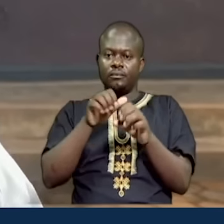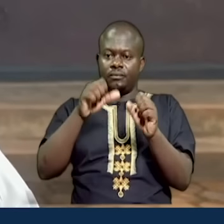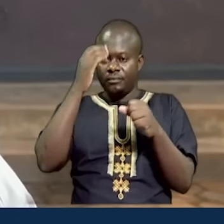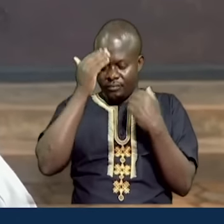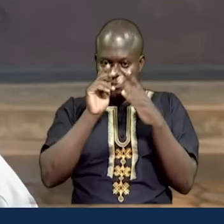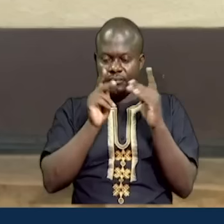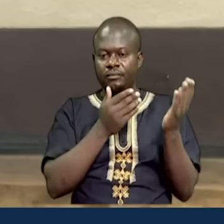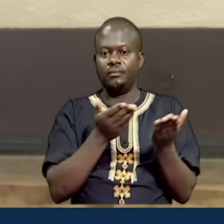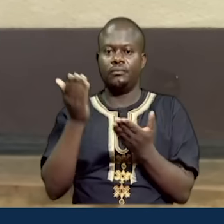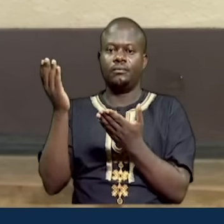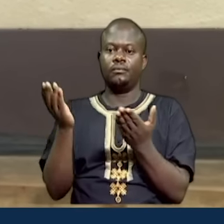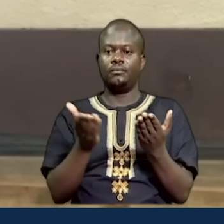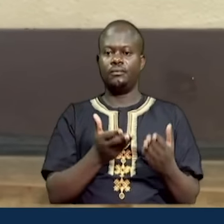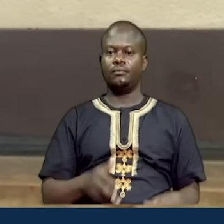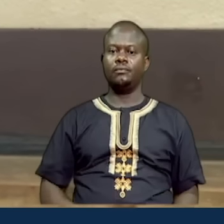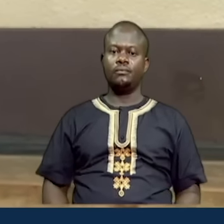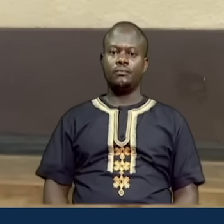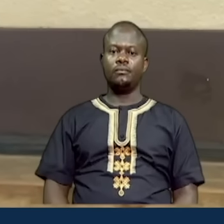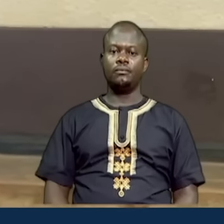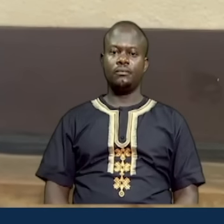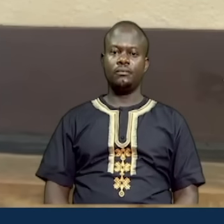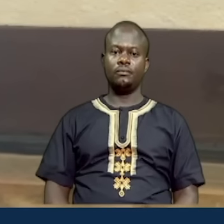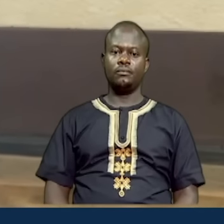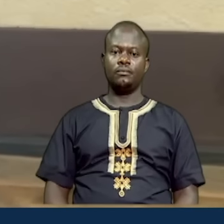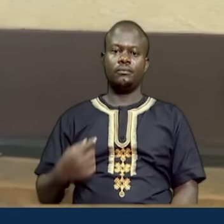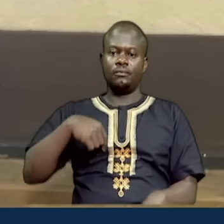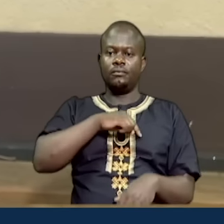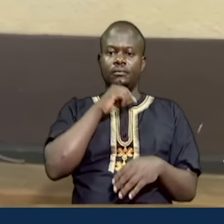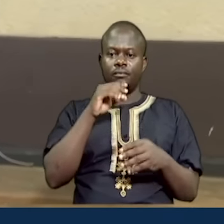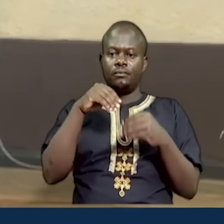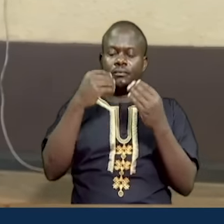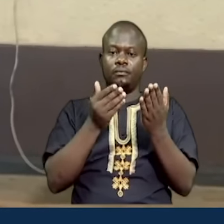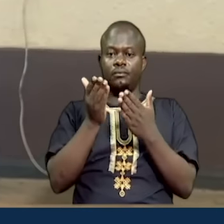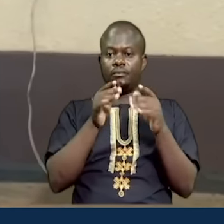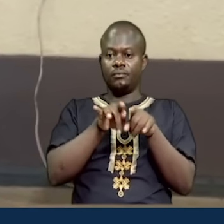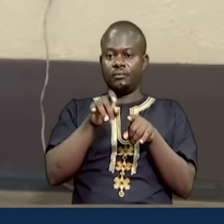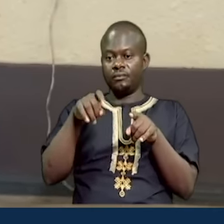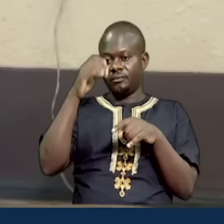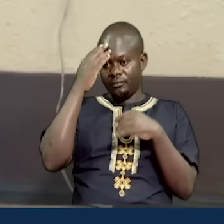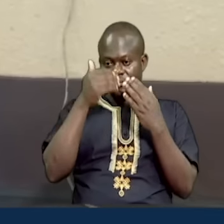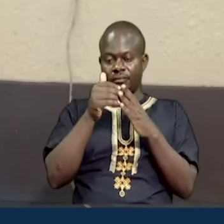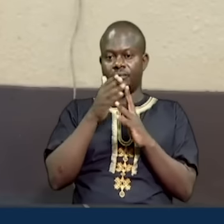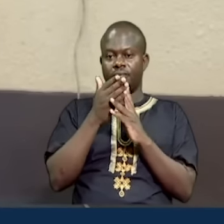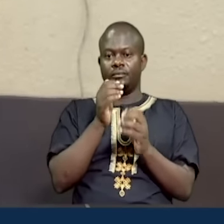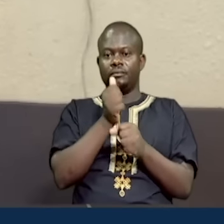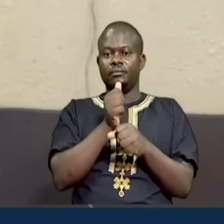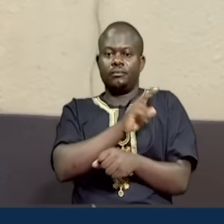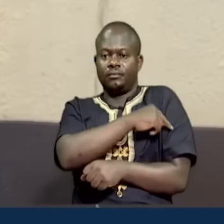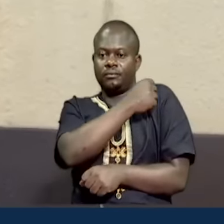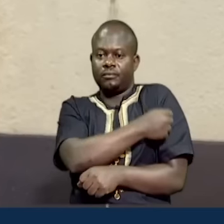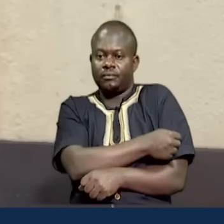turimo kwakira. Ntabwo dutanga serivisi nk'uko bikwiriye kubera icyuho cy'abakozi bakora kwa